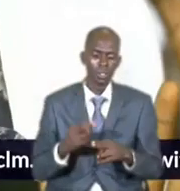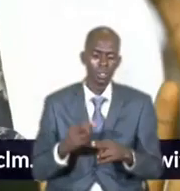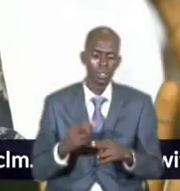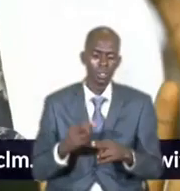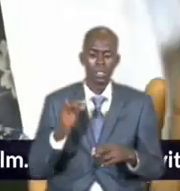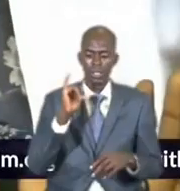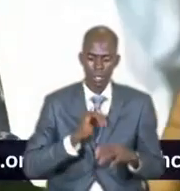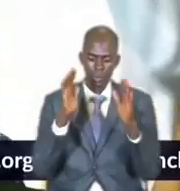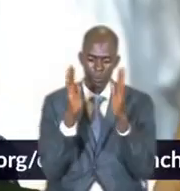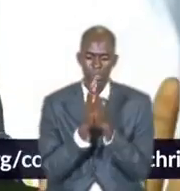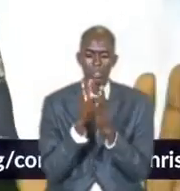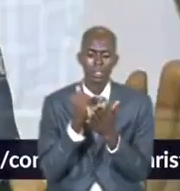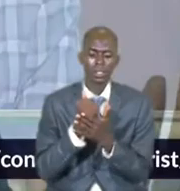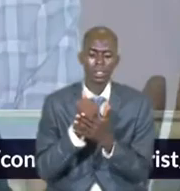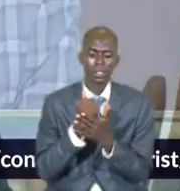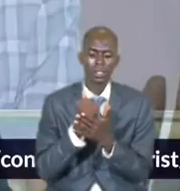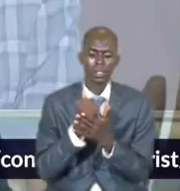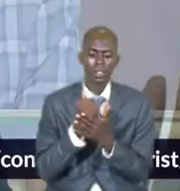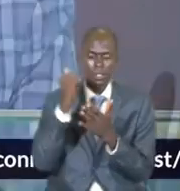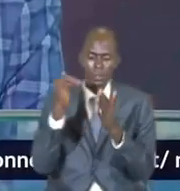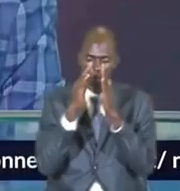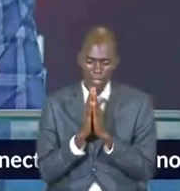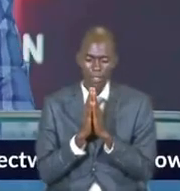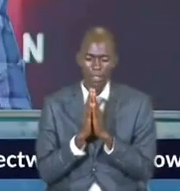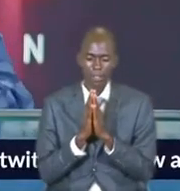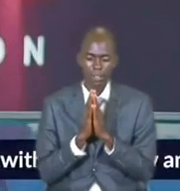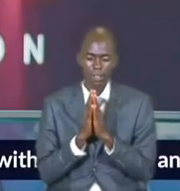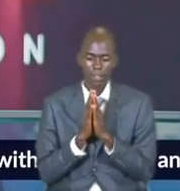n'aha Jizọs.